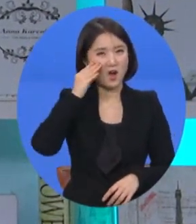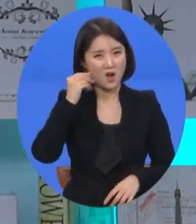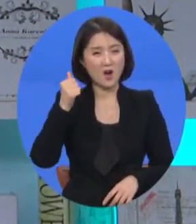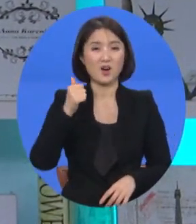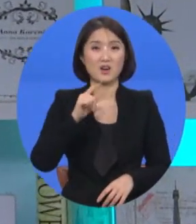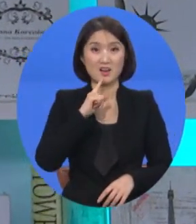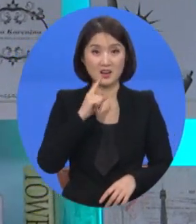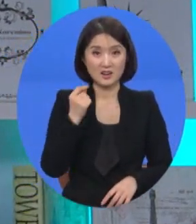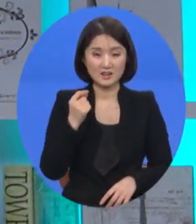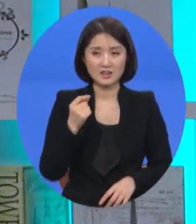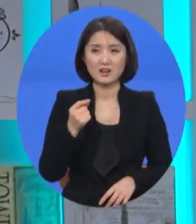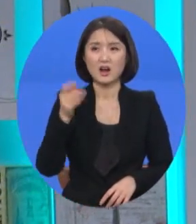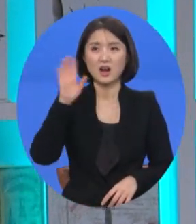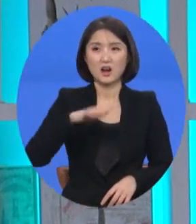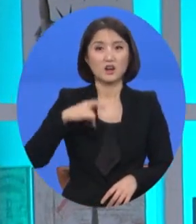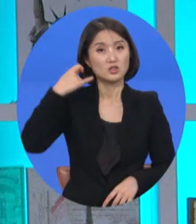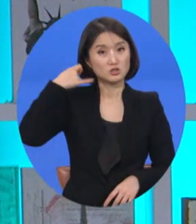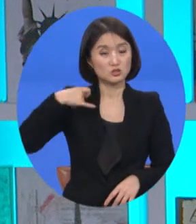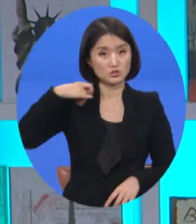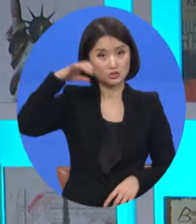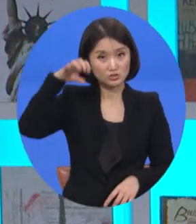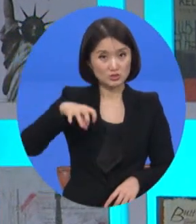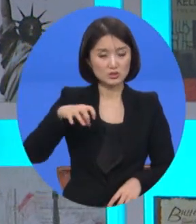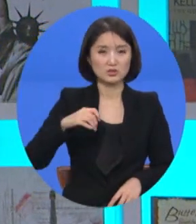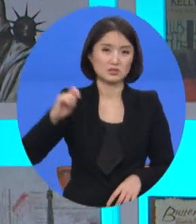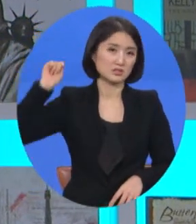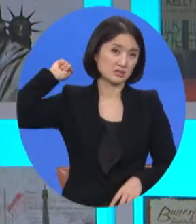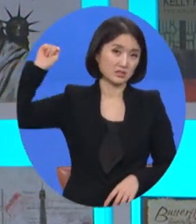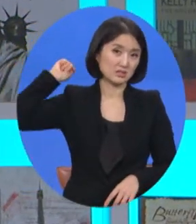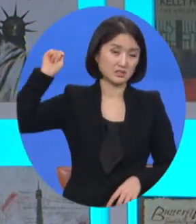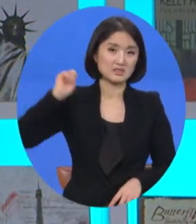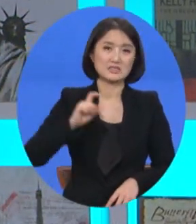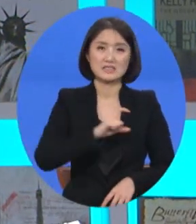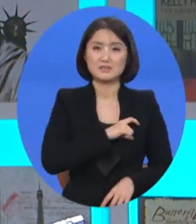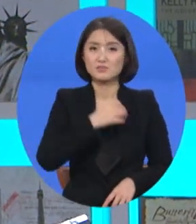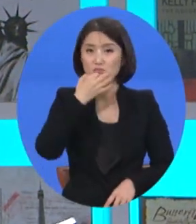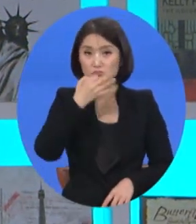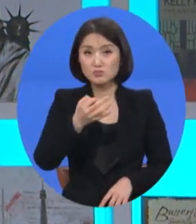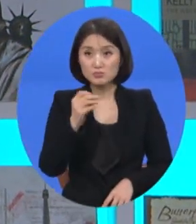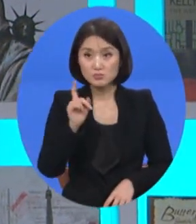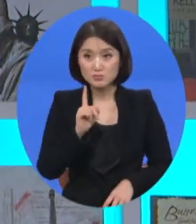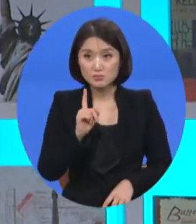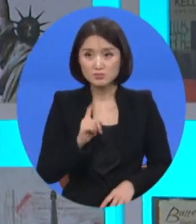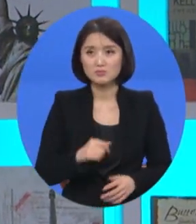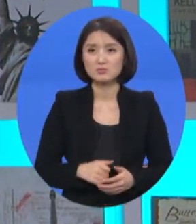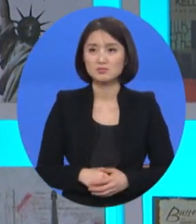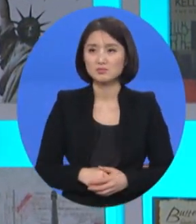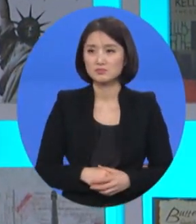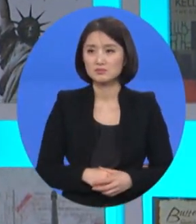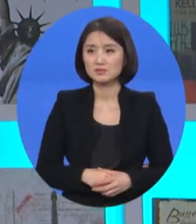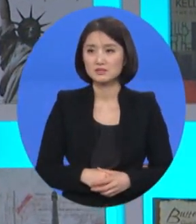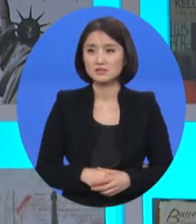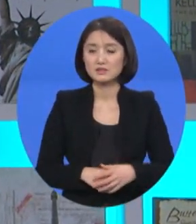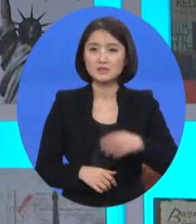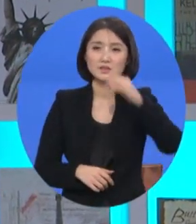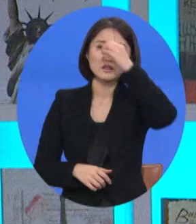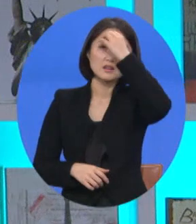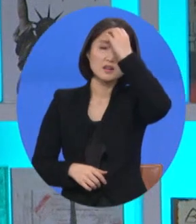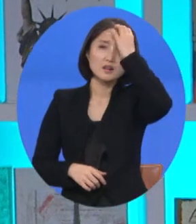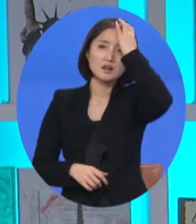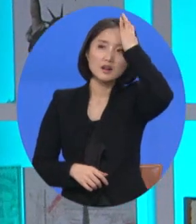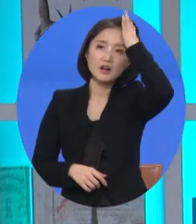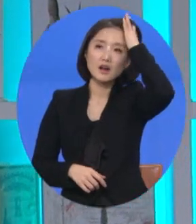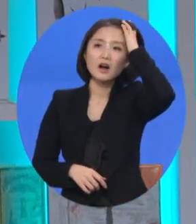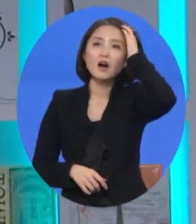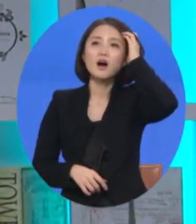처럼 그런데 중국에서는 등 끌게 를 뭐라고 부르지 아십니까 중국의 여러분 젠가 보시면 중 3 지금도 2등